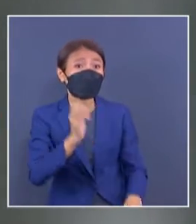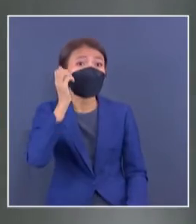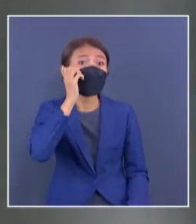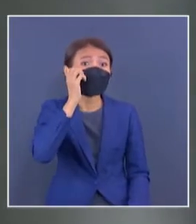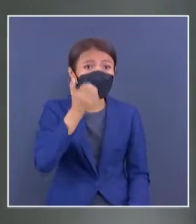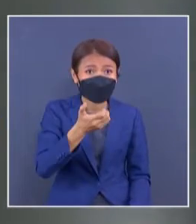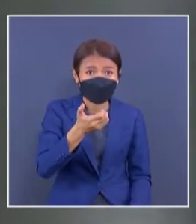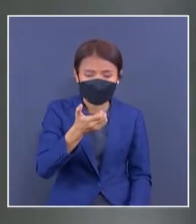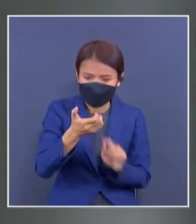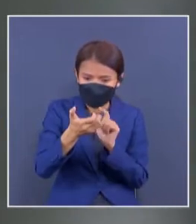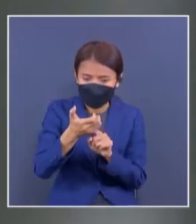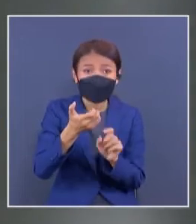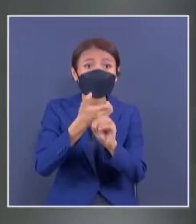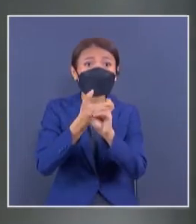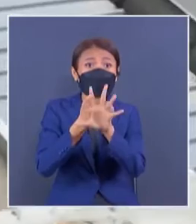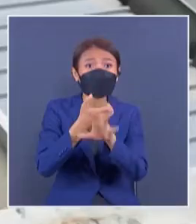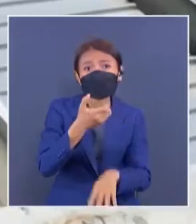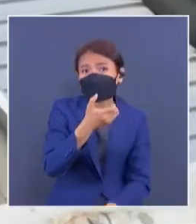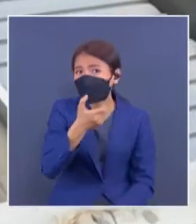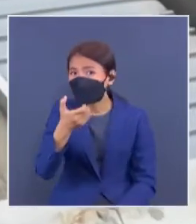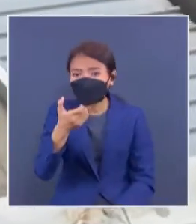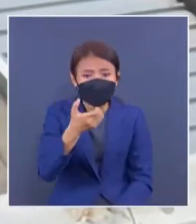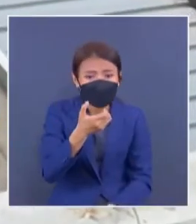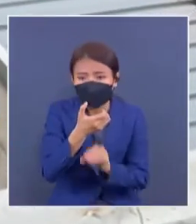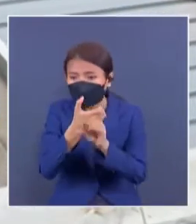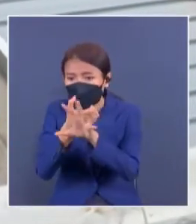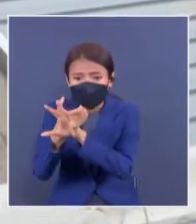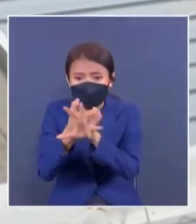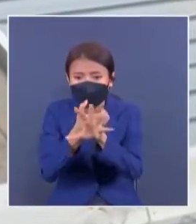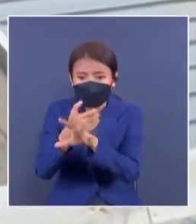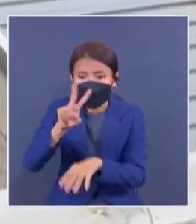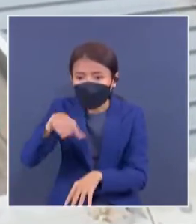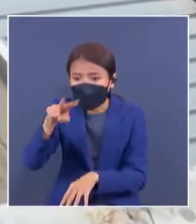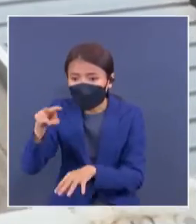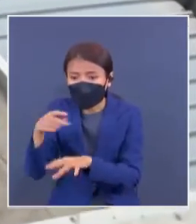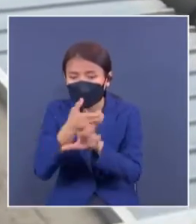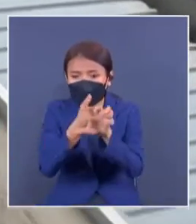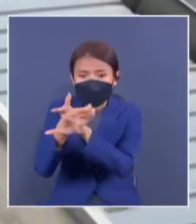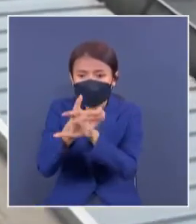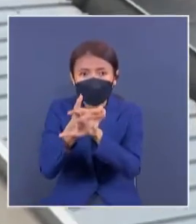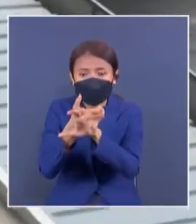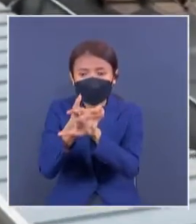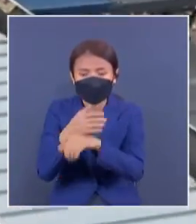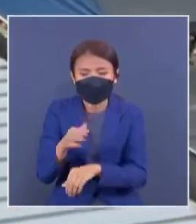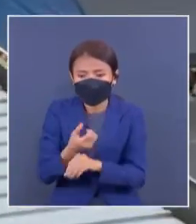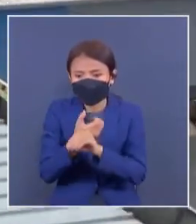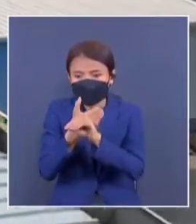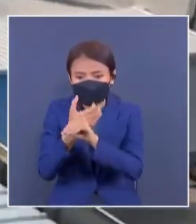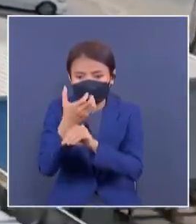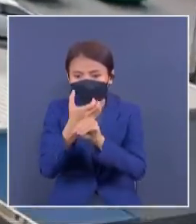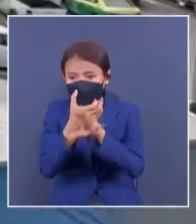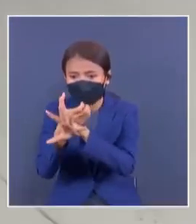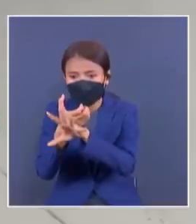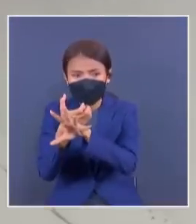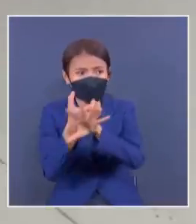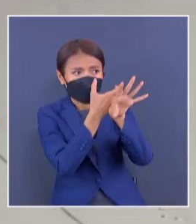ไฟฉายแล้วก็แกล้งเดินหาถุงยางอนามัยภายในห้องเนี่ยฮะสักพักเดียวครับเธอก็หันไฟฉายไปส่องที่คนร้